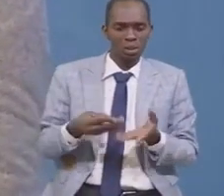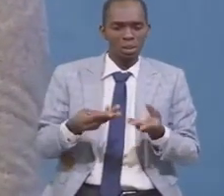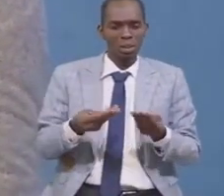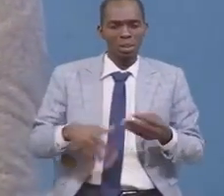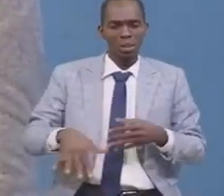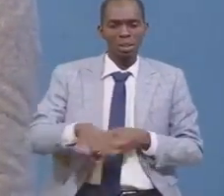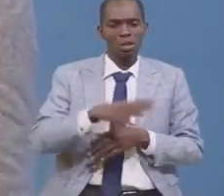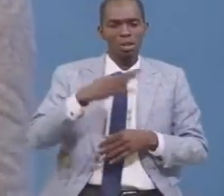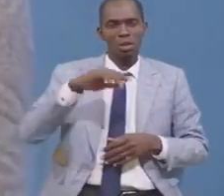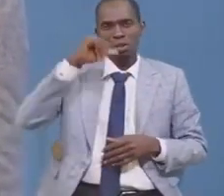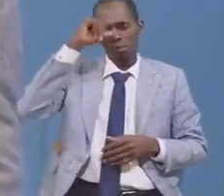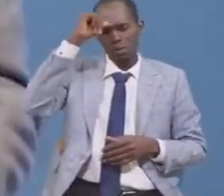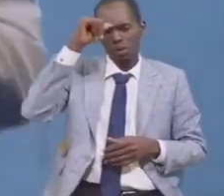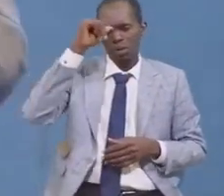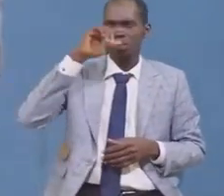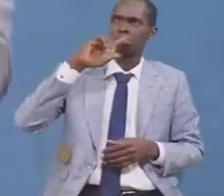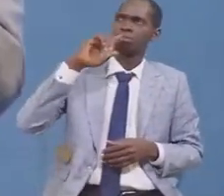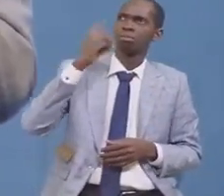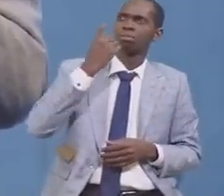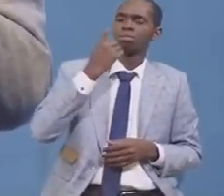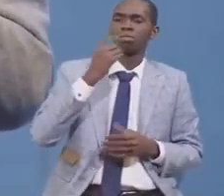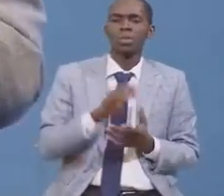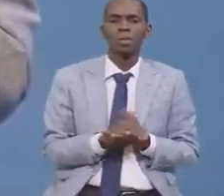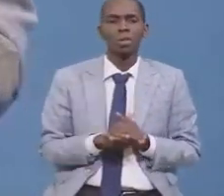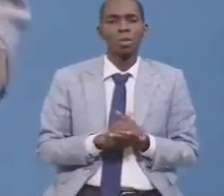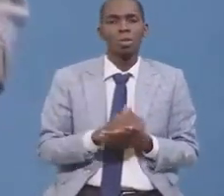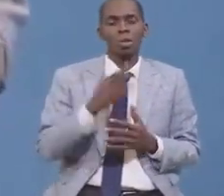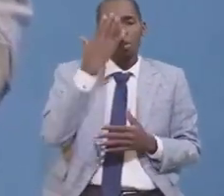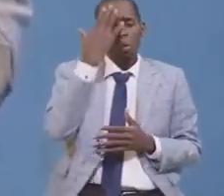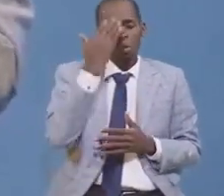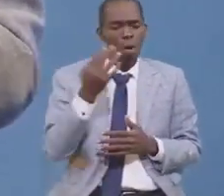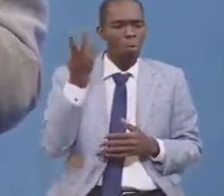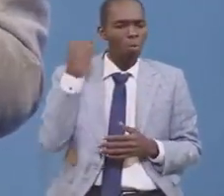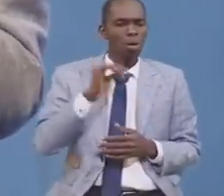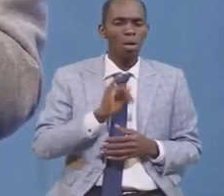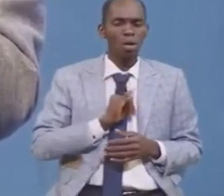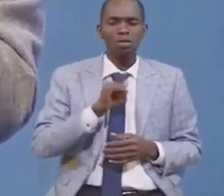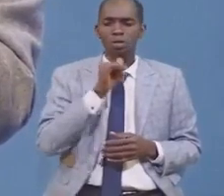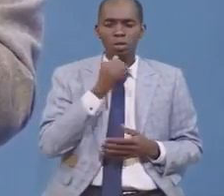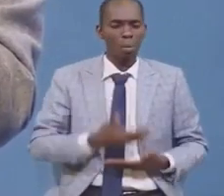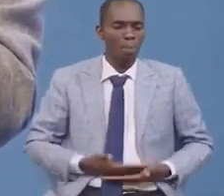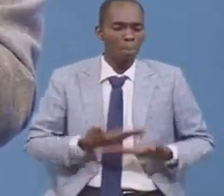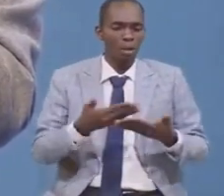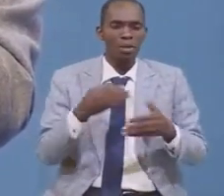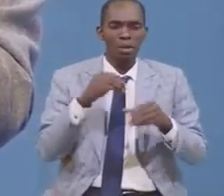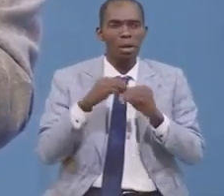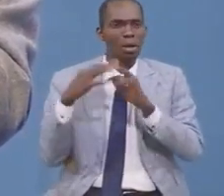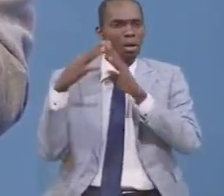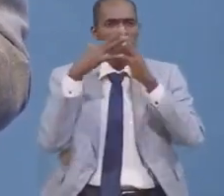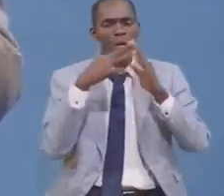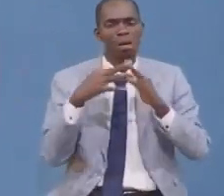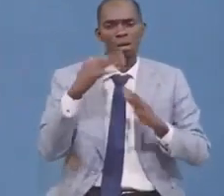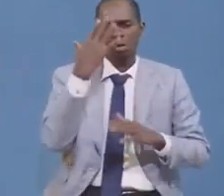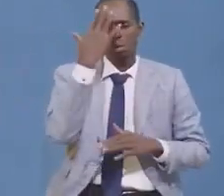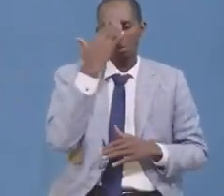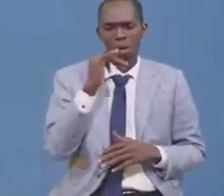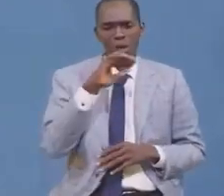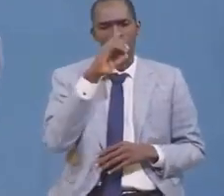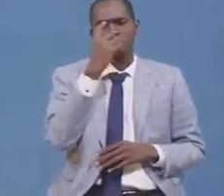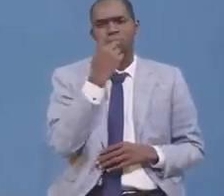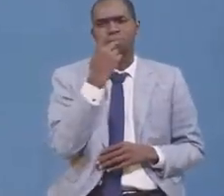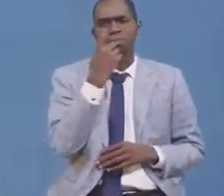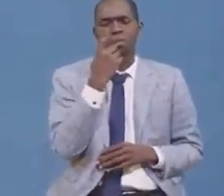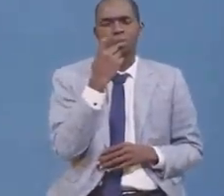నన్ను భారతదేశంలో ఎందుకు ఉంచాడు? Why wasn't I born in America? నేను ఎందుకు అమెరికాలో పుట్టలేదు?